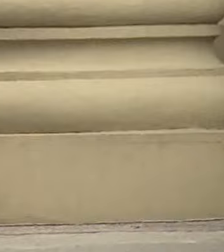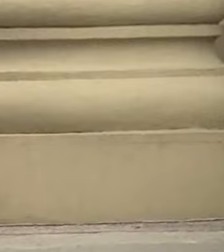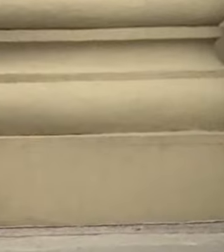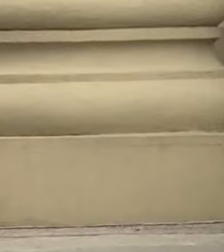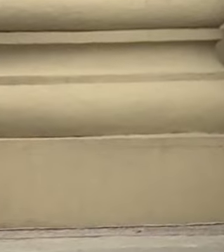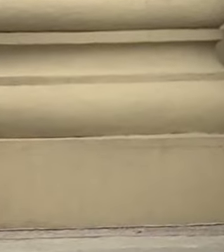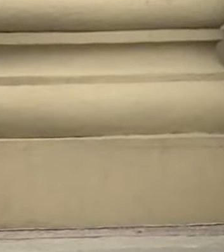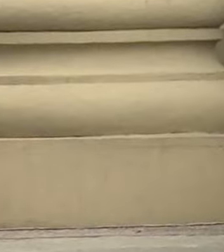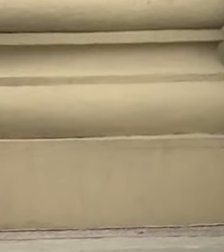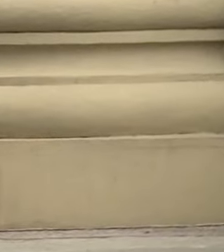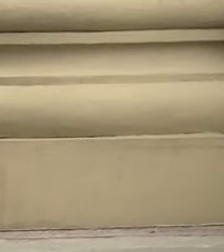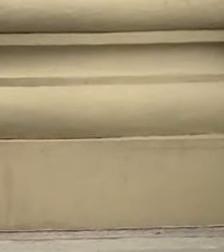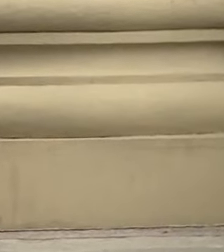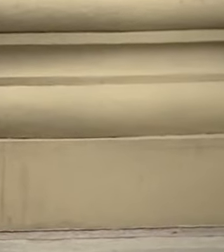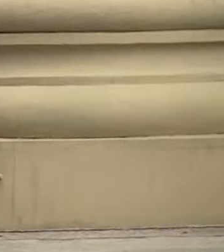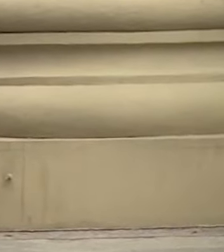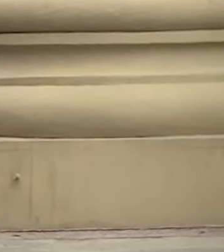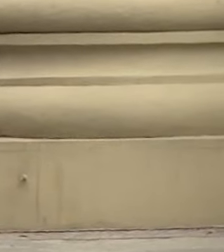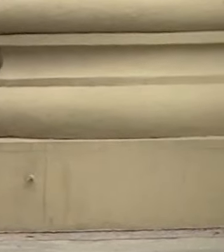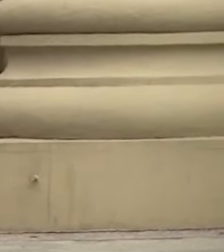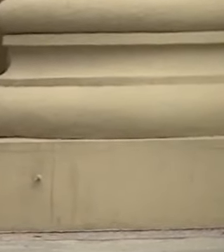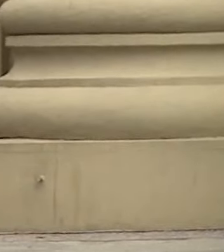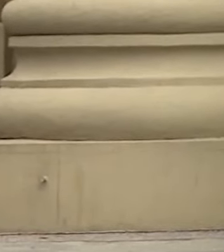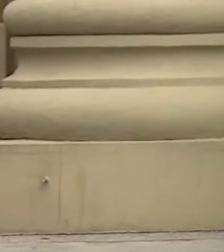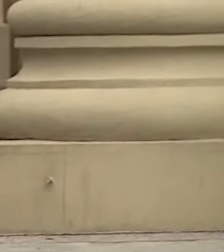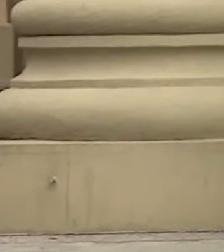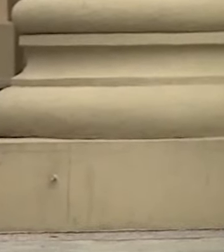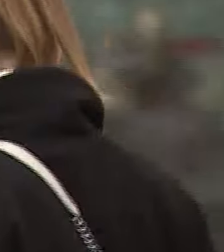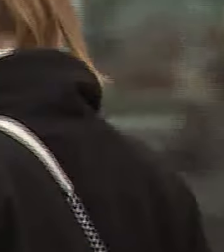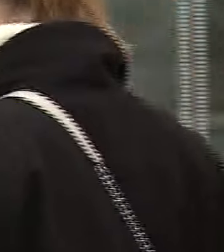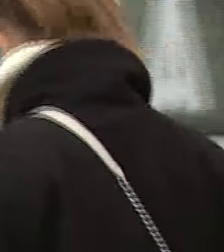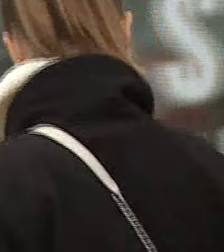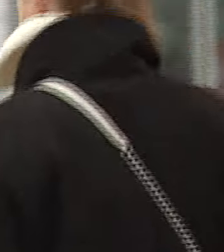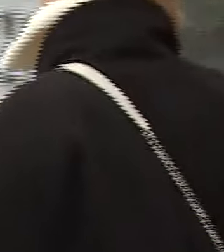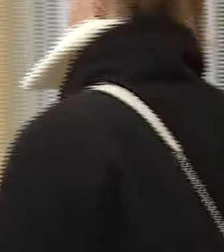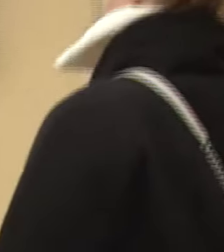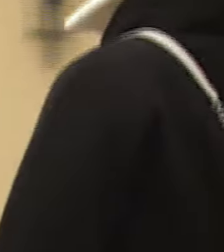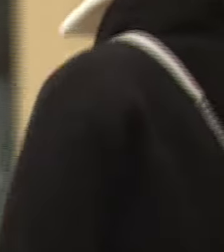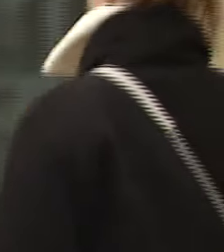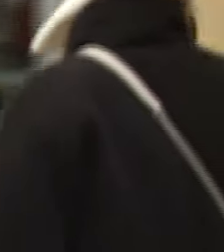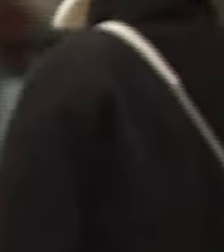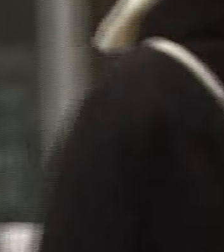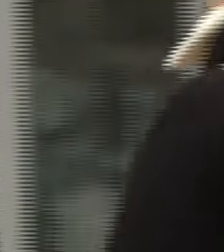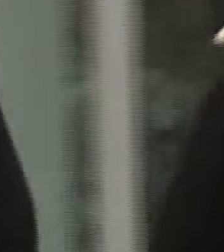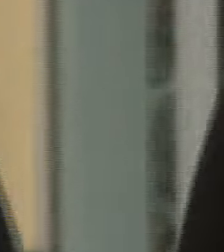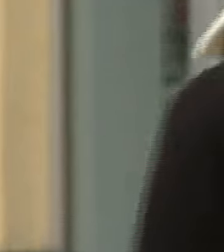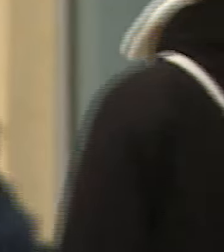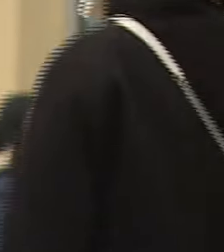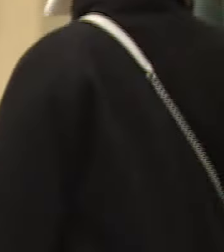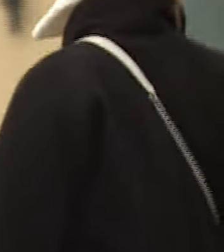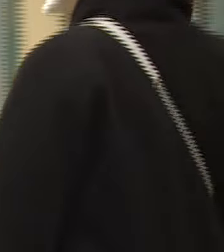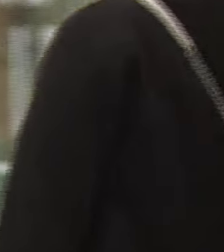átlag nyugdíj 2027 végére eléri a 650 eurót, miközben, mint emlékeztetett, 15 éve